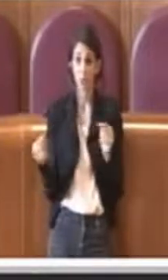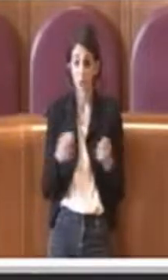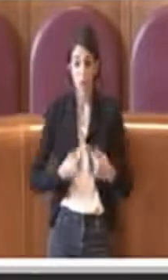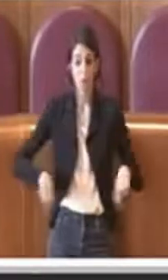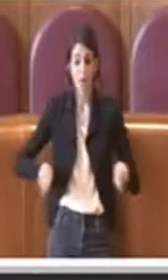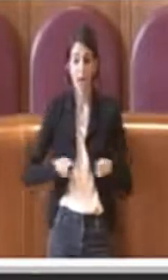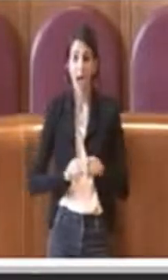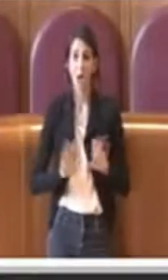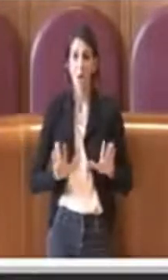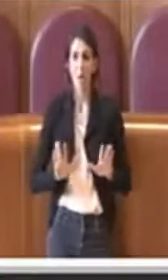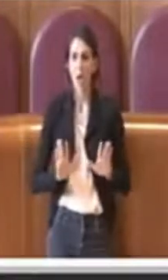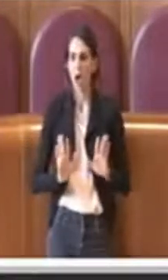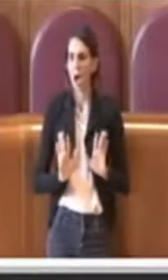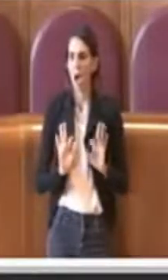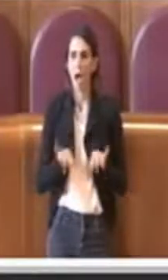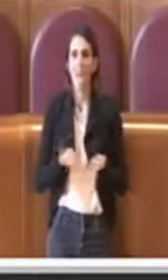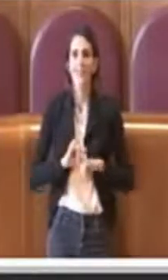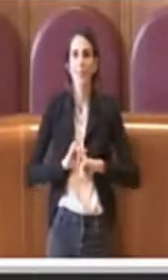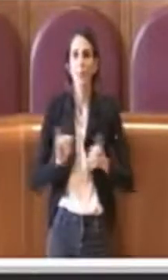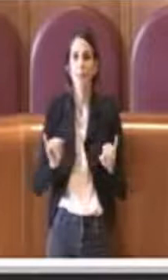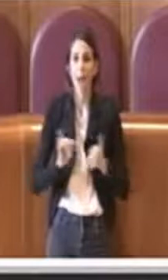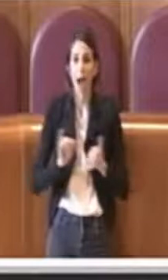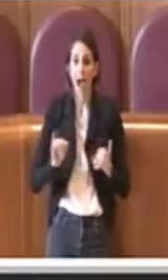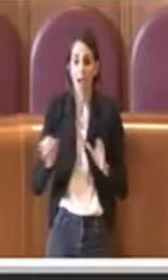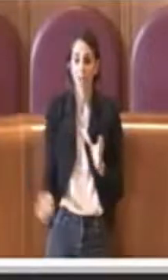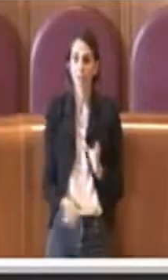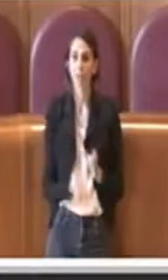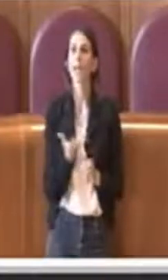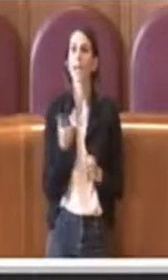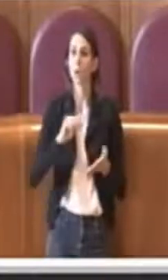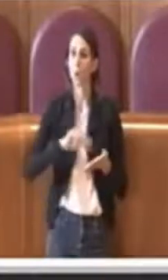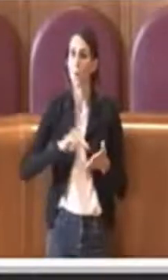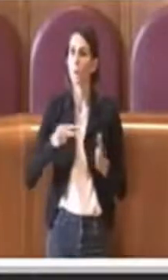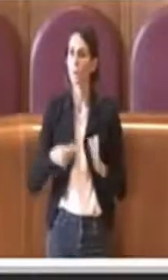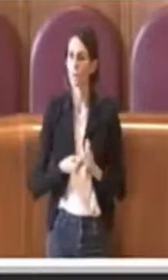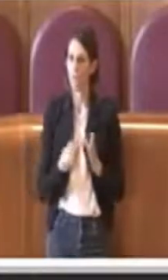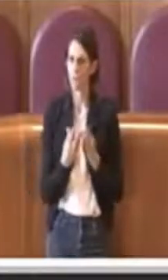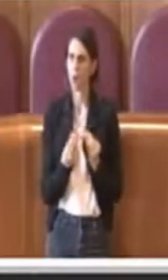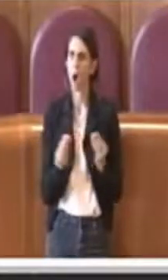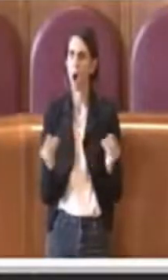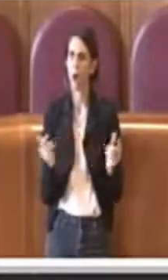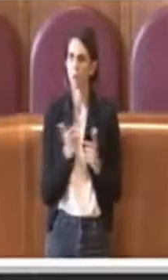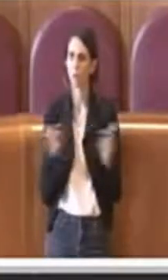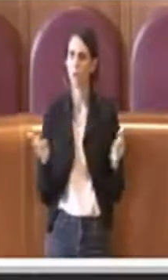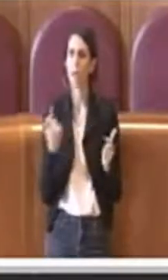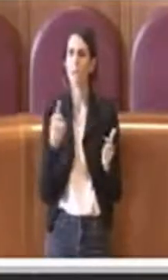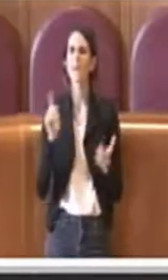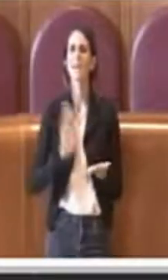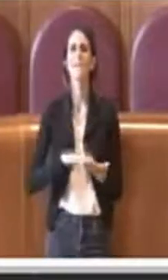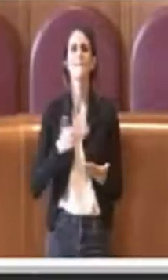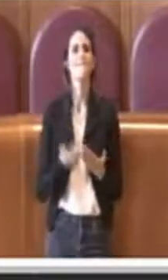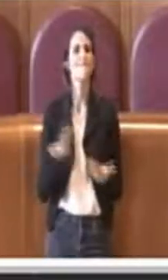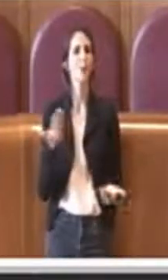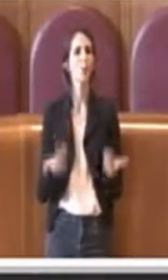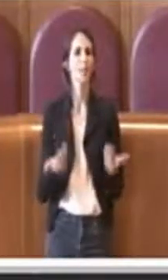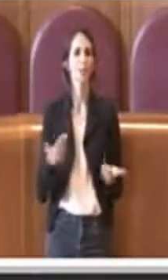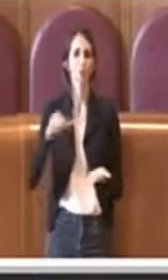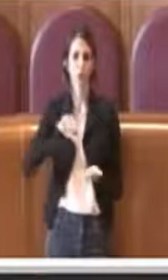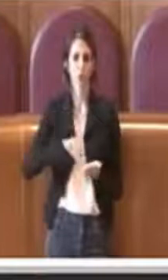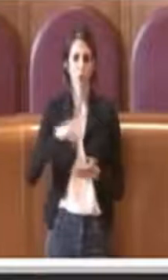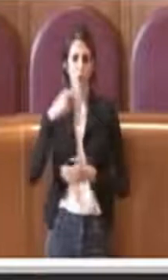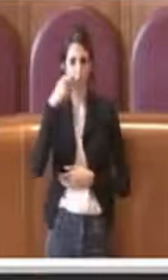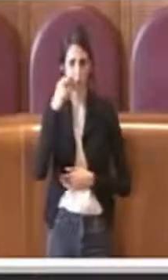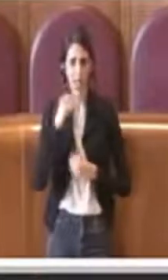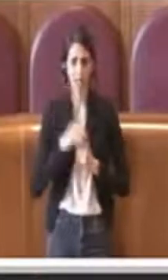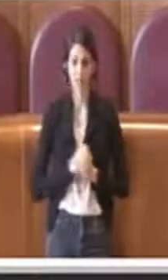ha generato una problemi il problema molto serio nella valutazione del centro carne tant'è che ora con